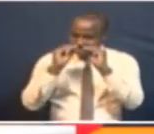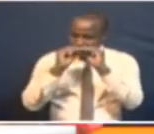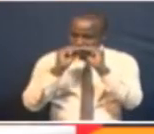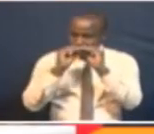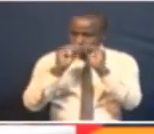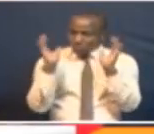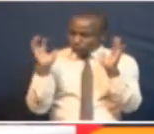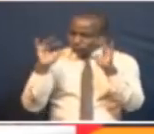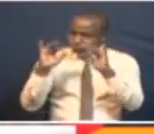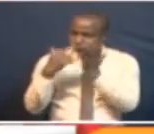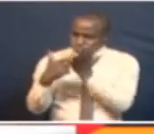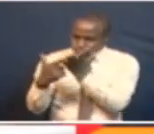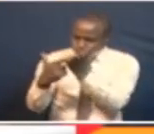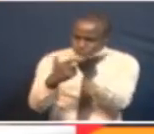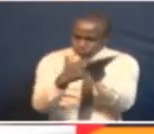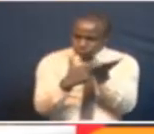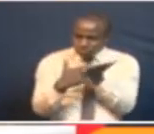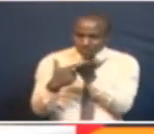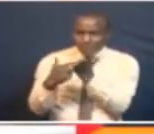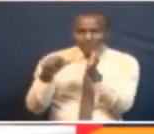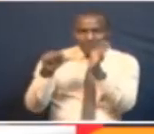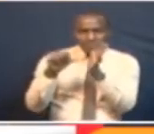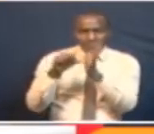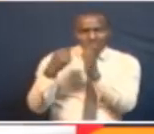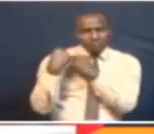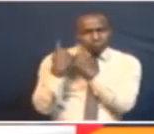ile mambo kidogo kidogo ambayo tumekuwa